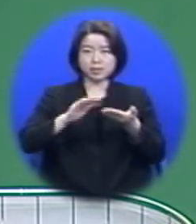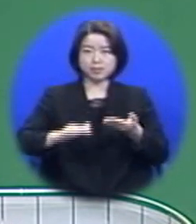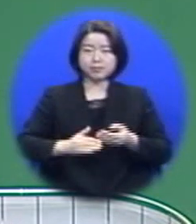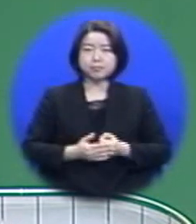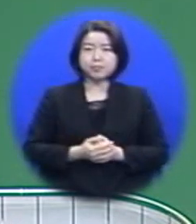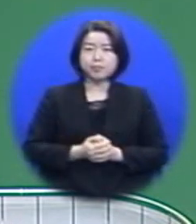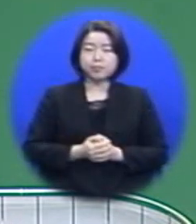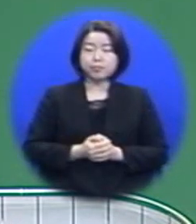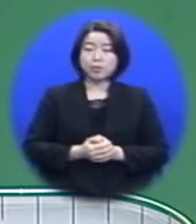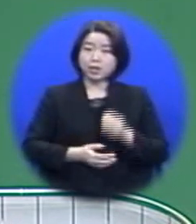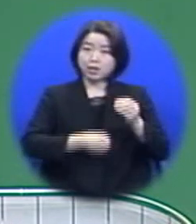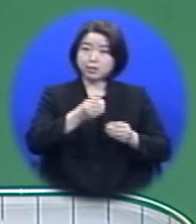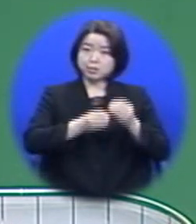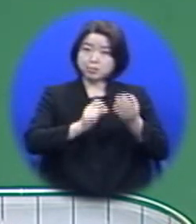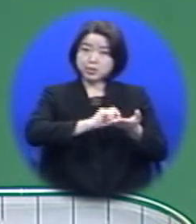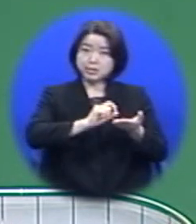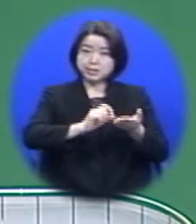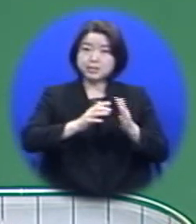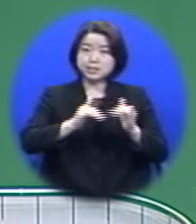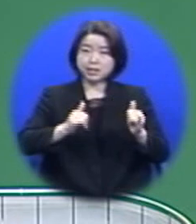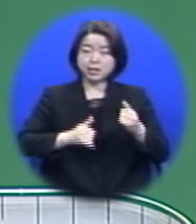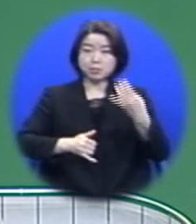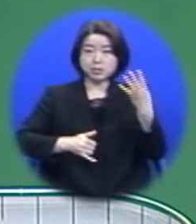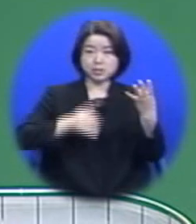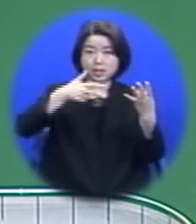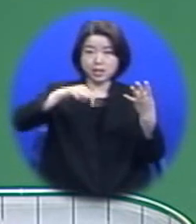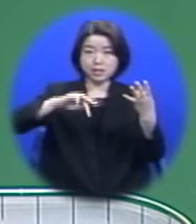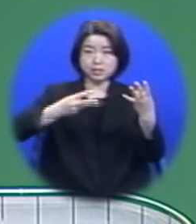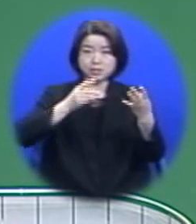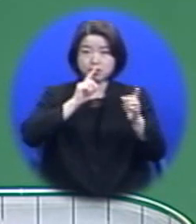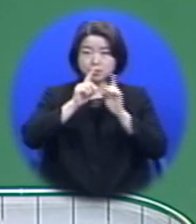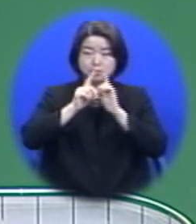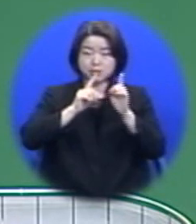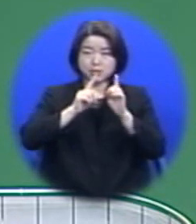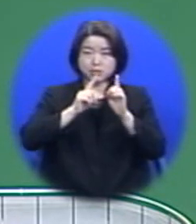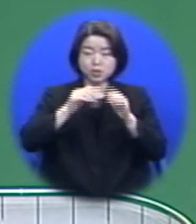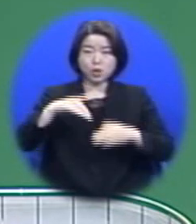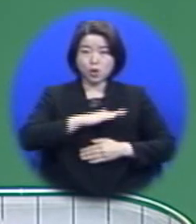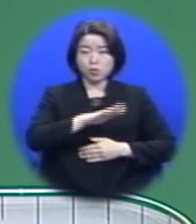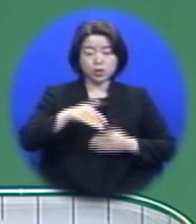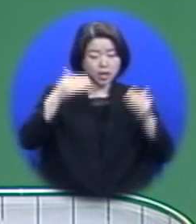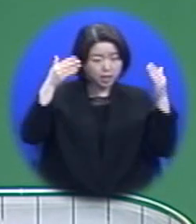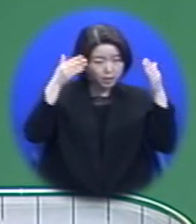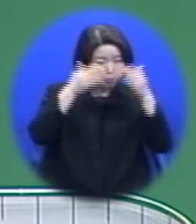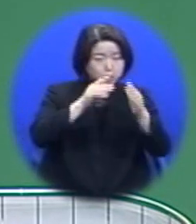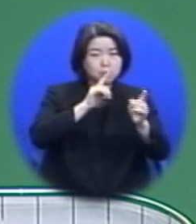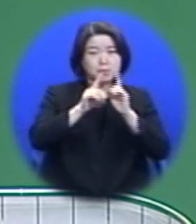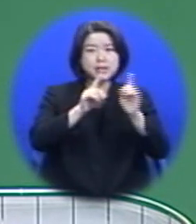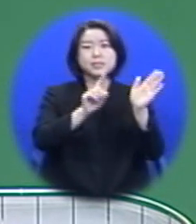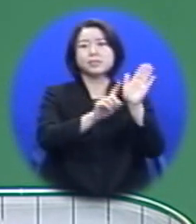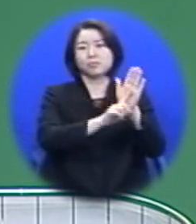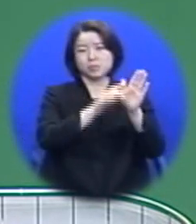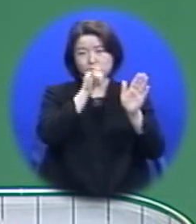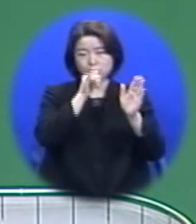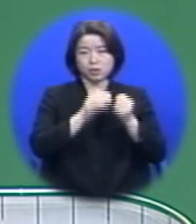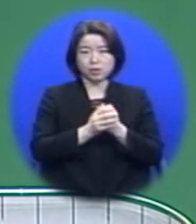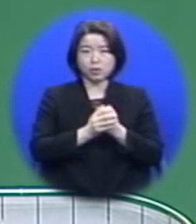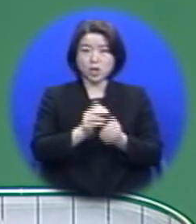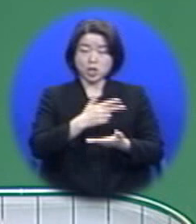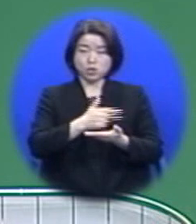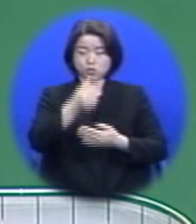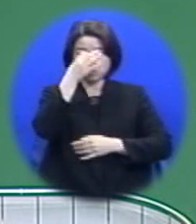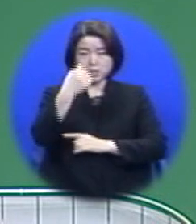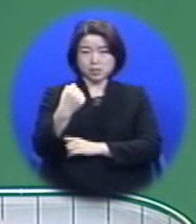합니다 시편 기자는 4절 말씀에 우리가 주목해 볼 표현을 하고 있습니다 주님의 능력은